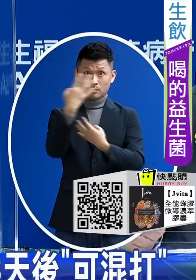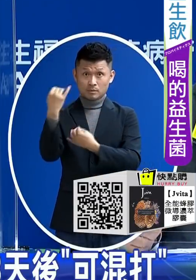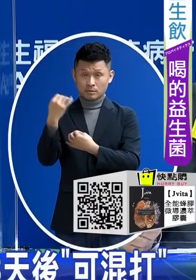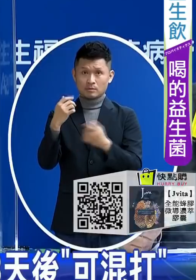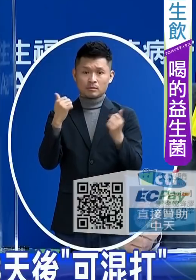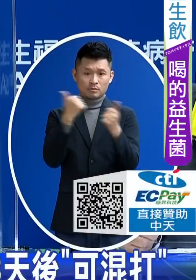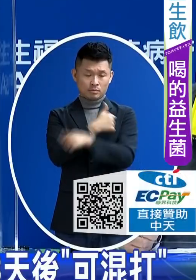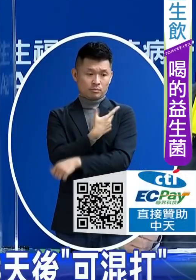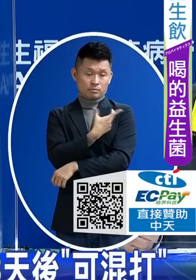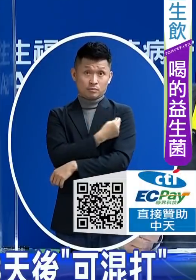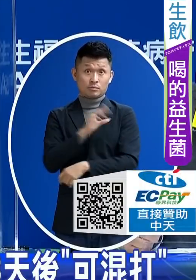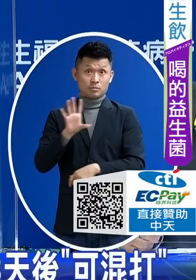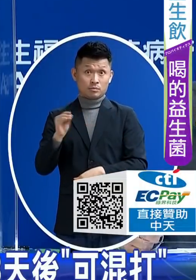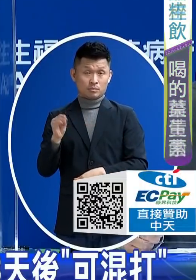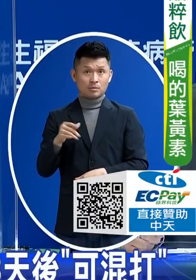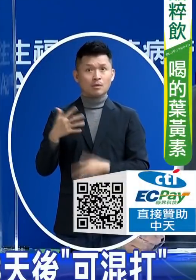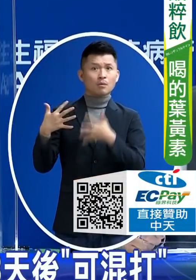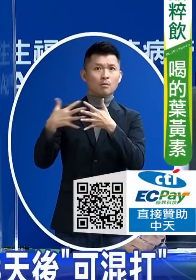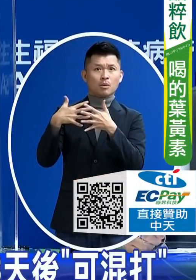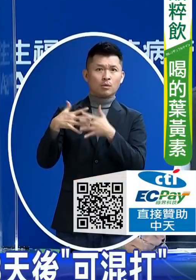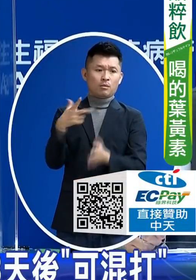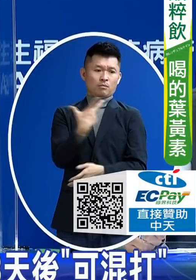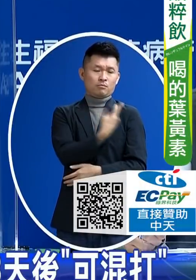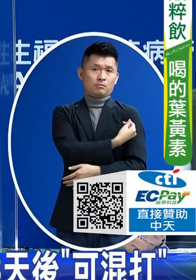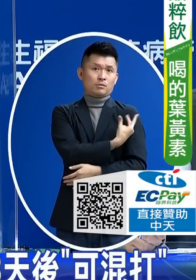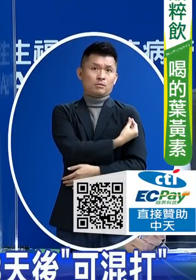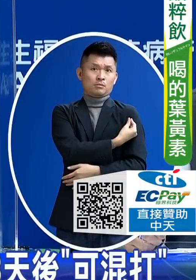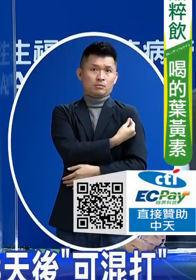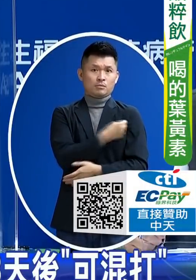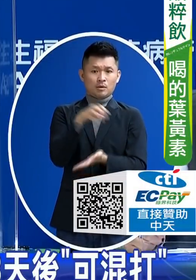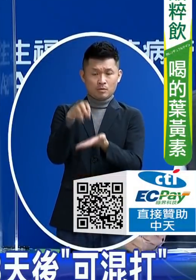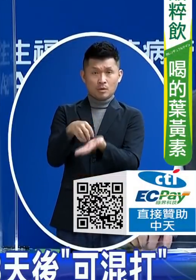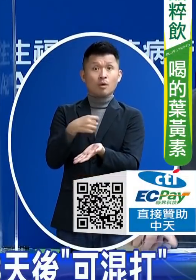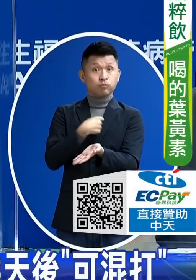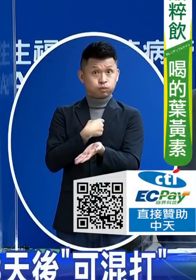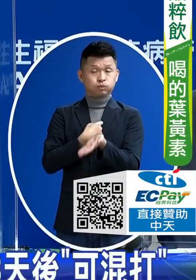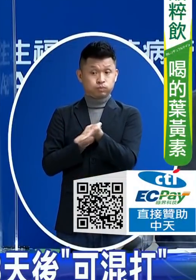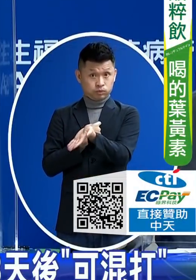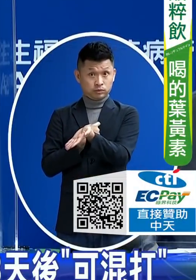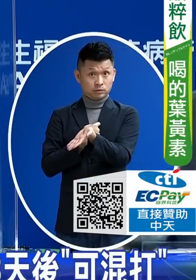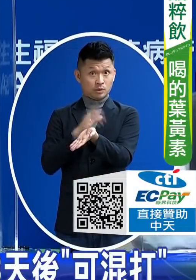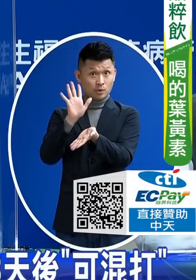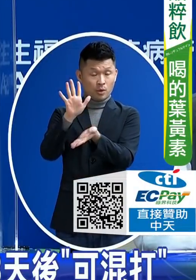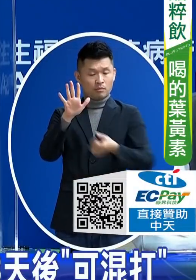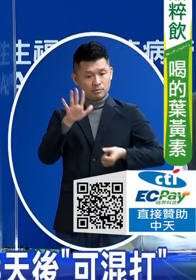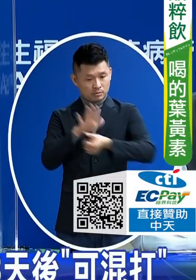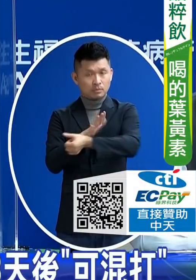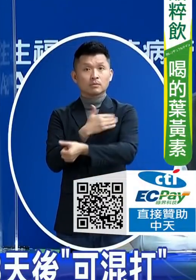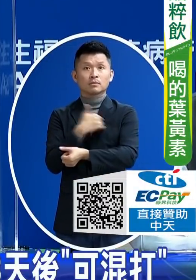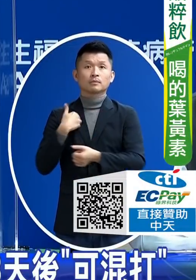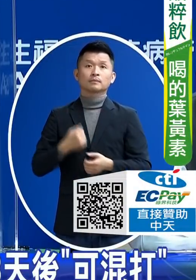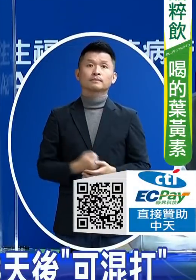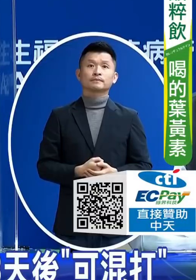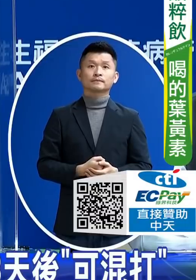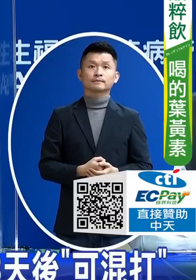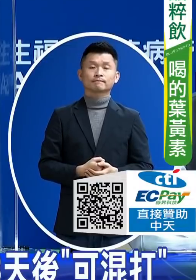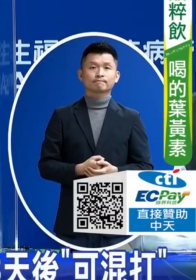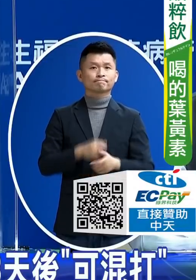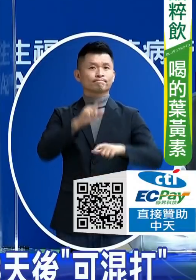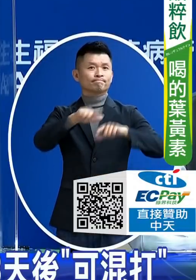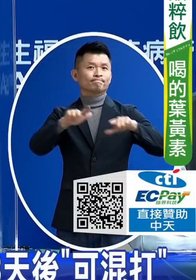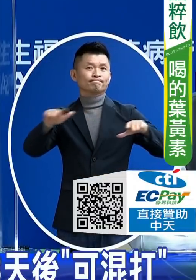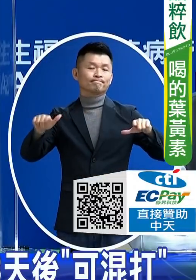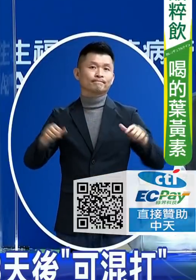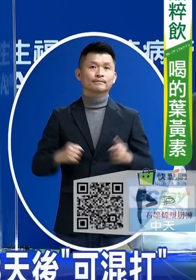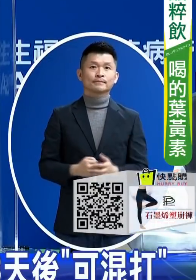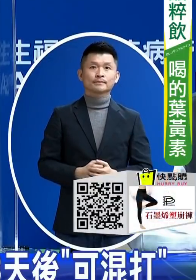美国就一定要有这个疫苗相关的一些证明才能够进去，所以我们现在都什么，我们也